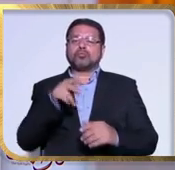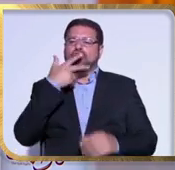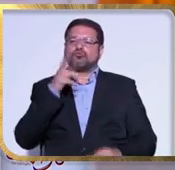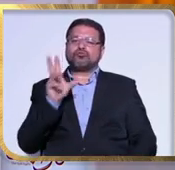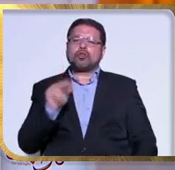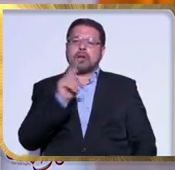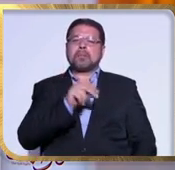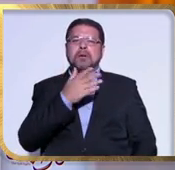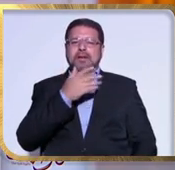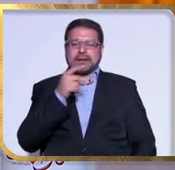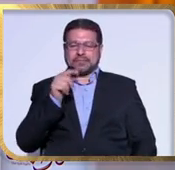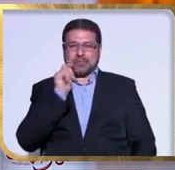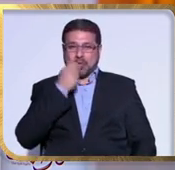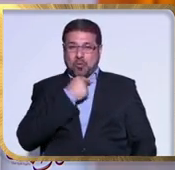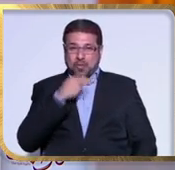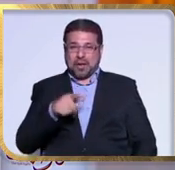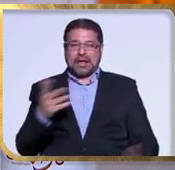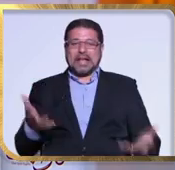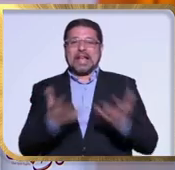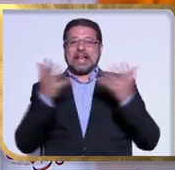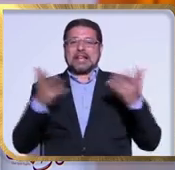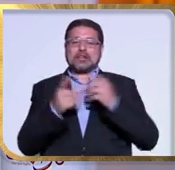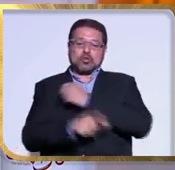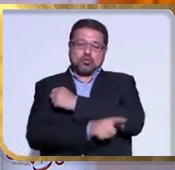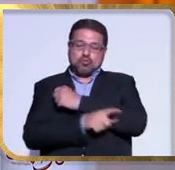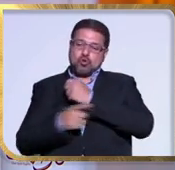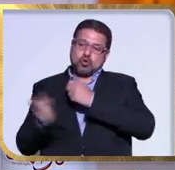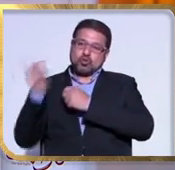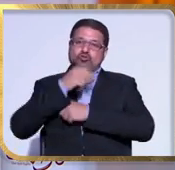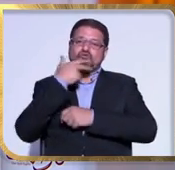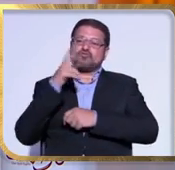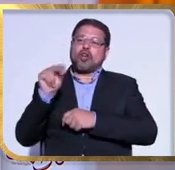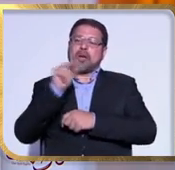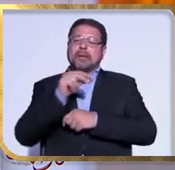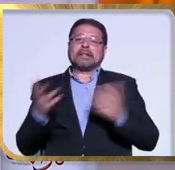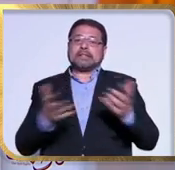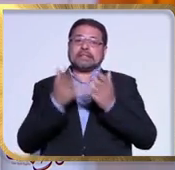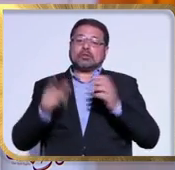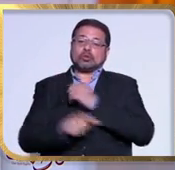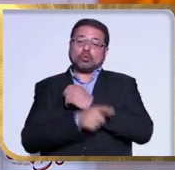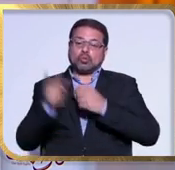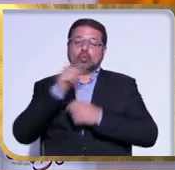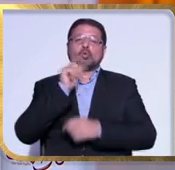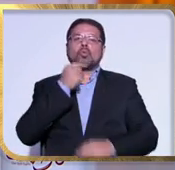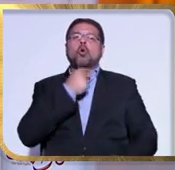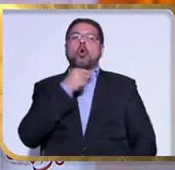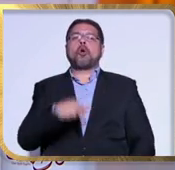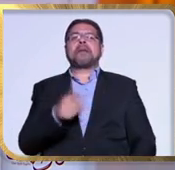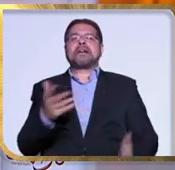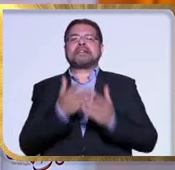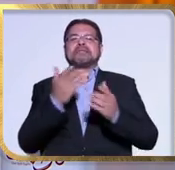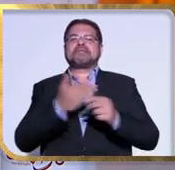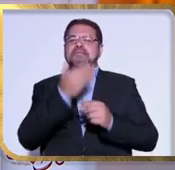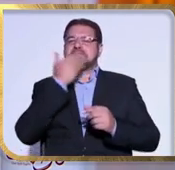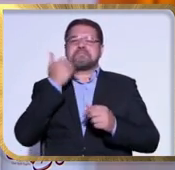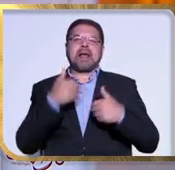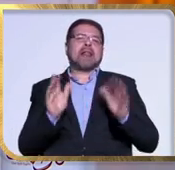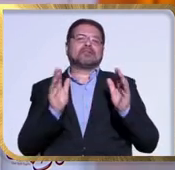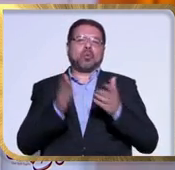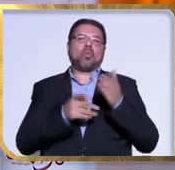بعيد احنا عندنا عيد كل اسبوع او اشبه بعيد كل اسبوع اللي هو يوم